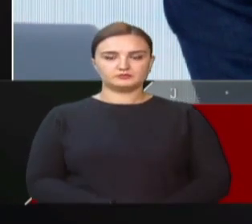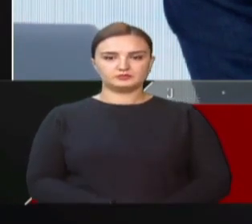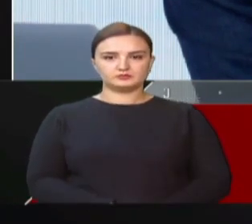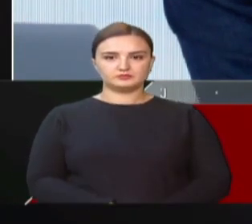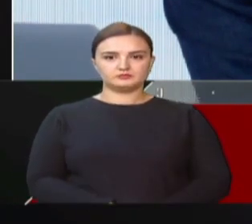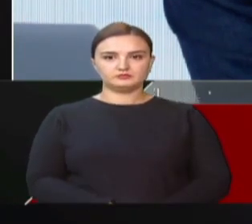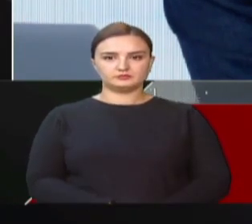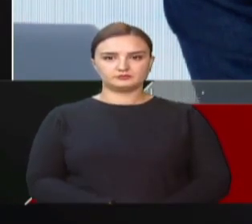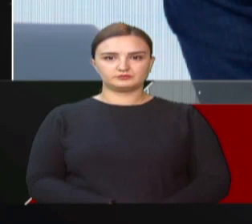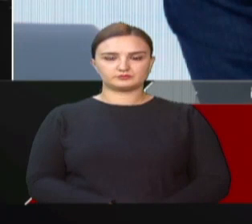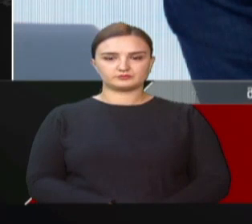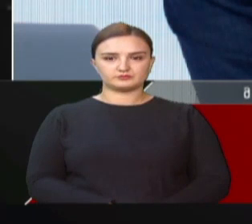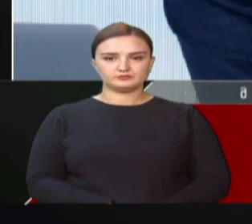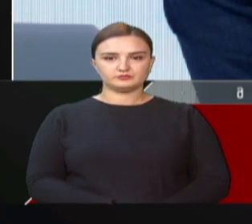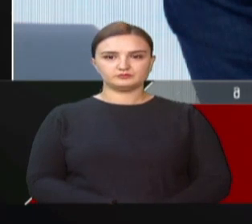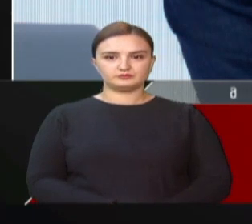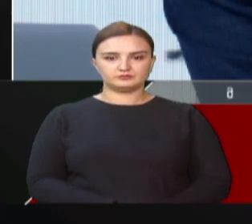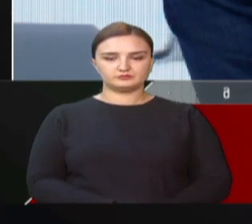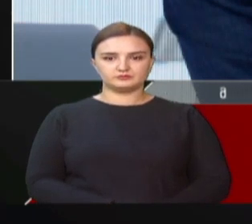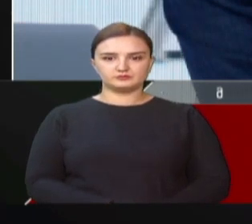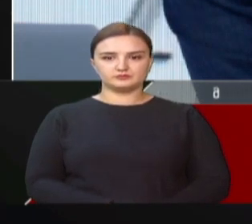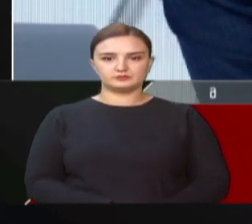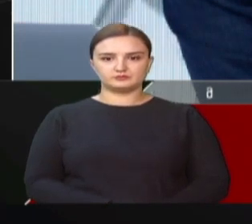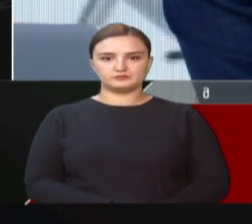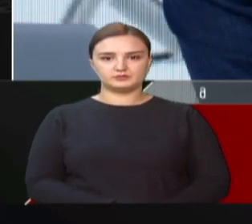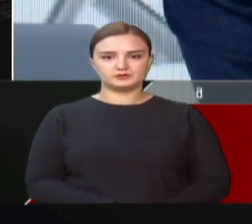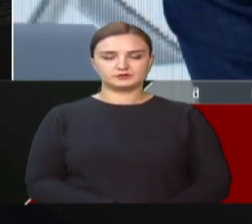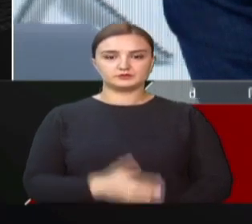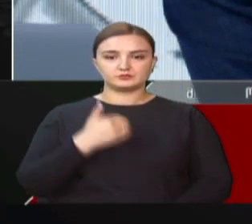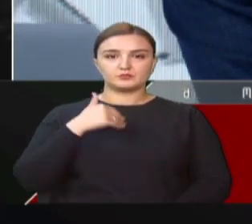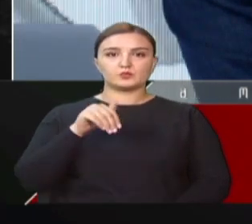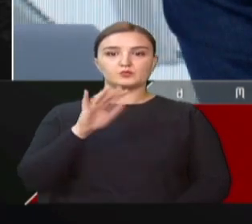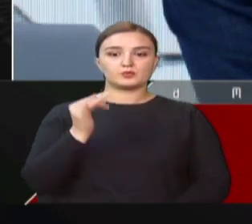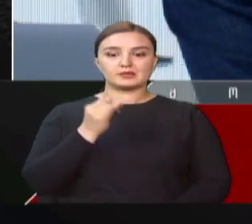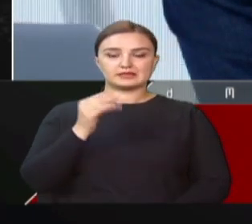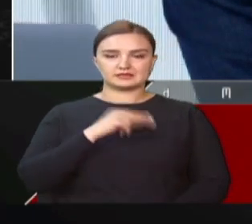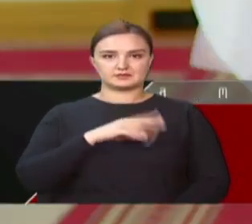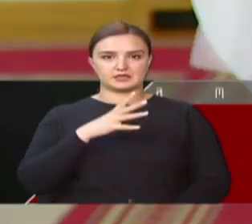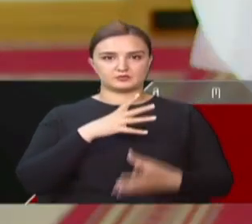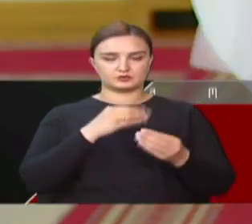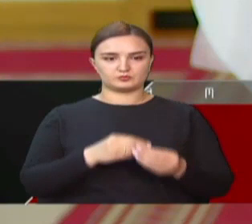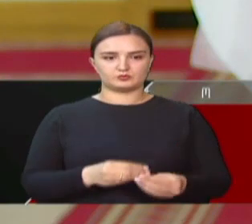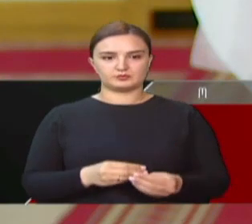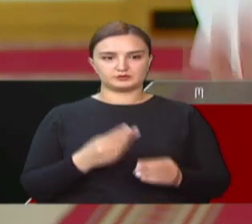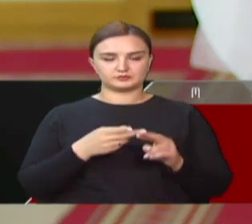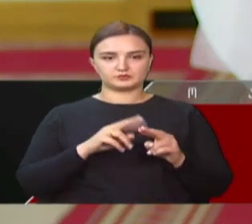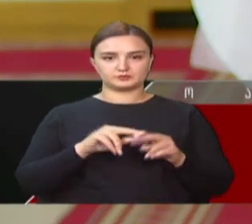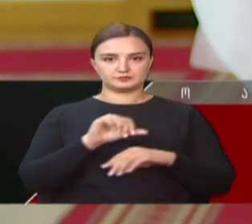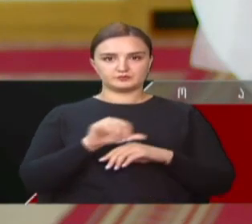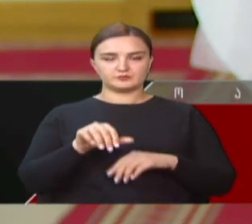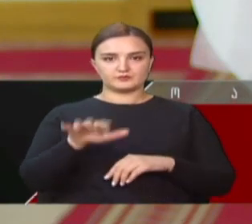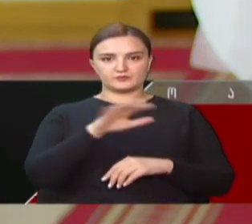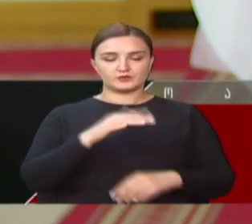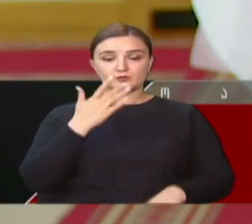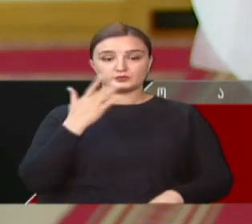ამაზეც გესაუბრებით. უბრალოდ მე მაგალითად ვფიქრობ, რომ ყველა მე გაცილებით უფრო მაინტერესებს თანამშრომლობა. რა თქმა უნდა საგარეო